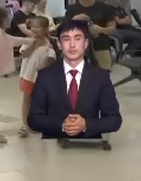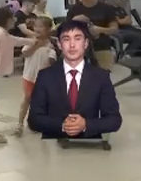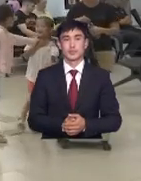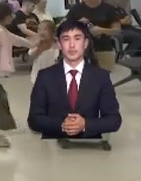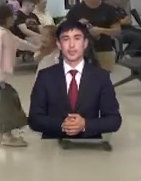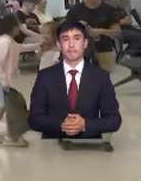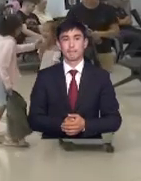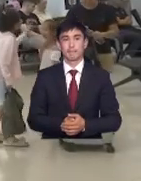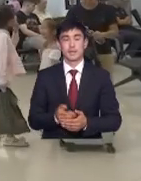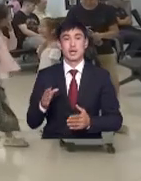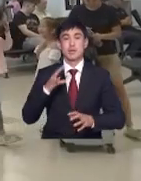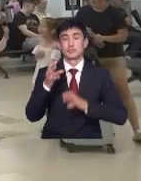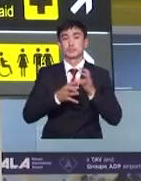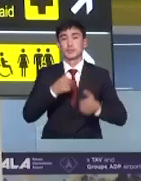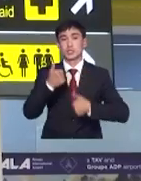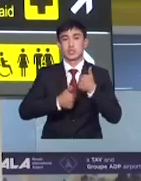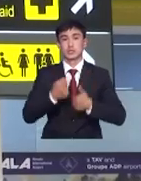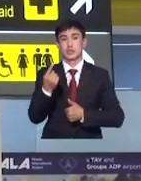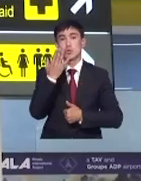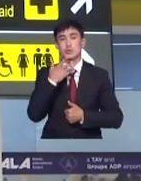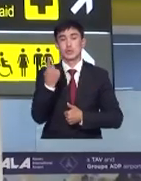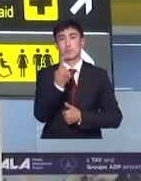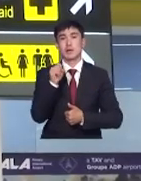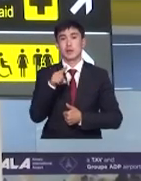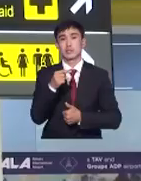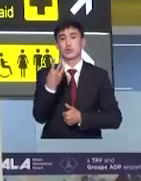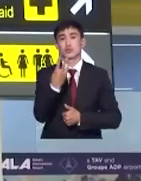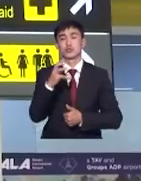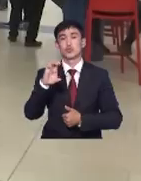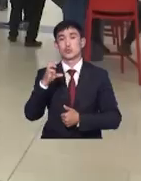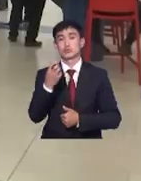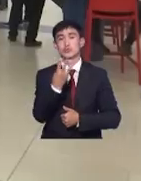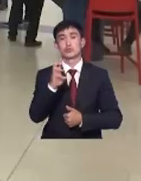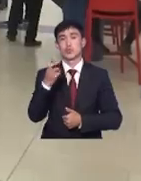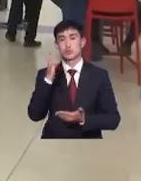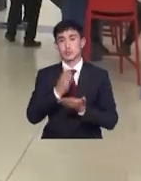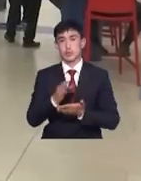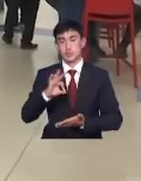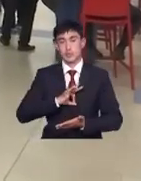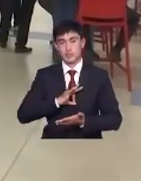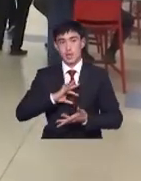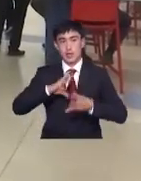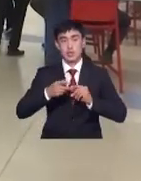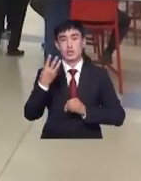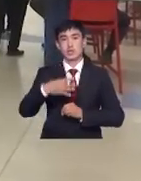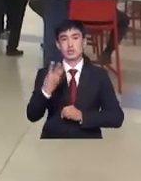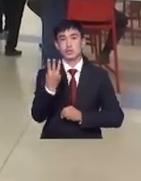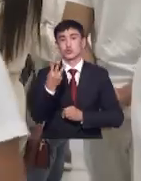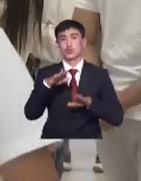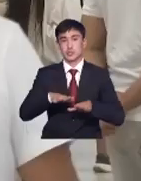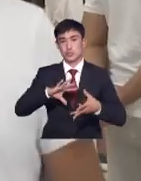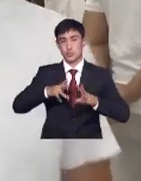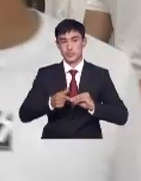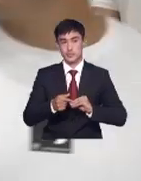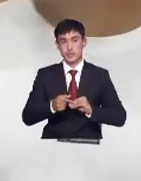дүние көз тіккен жарыста ұлттық құрама бір алтын, үш күміс және үш қола жүлде олжалады. Жалпы командалық есепте 43-ші орынға тұрақтады.